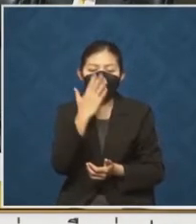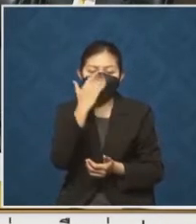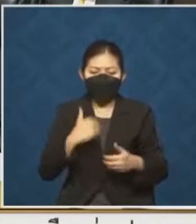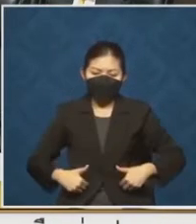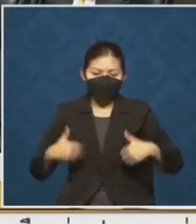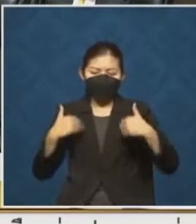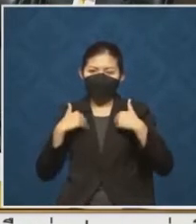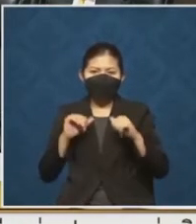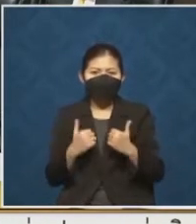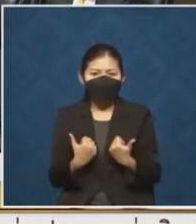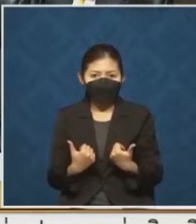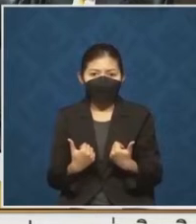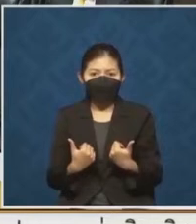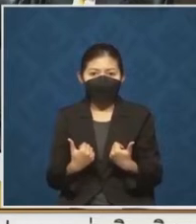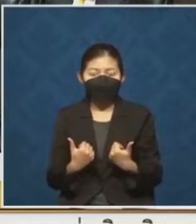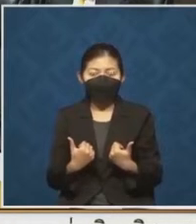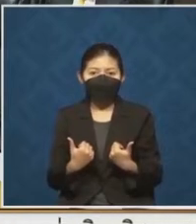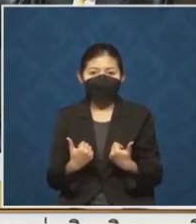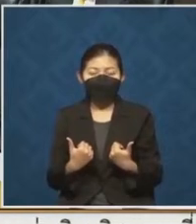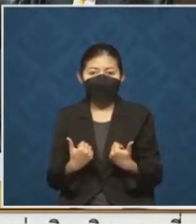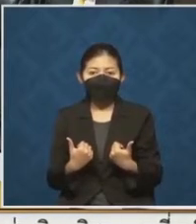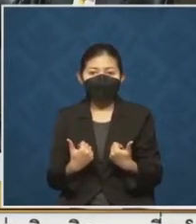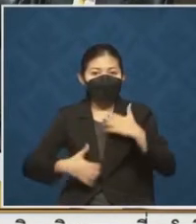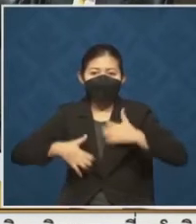เขาอยากรู้ว่าทำไม